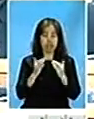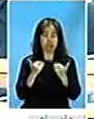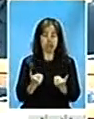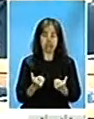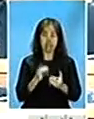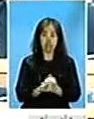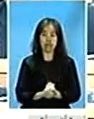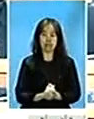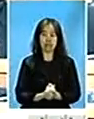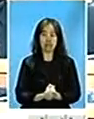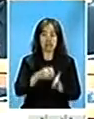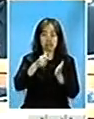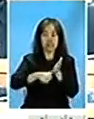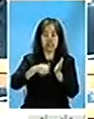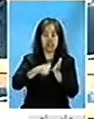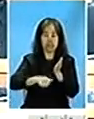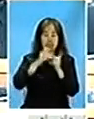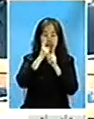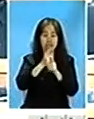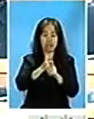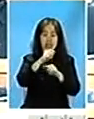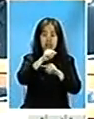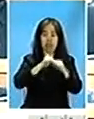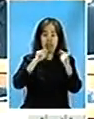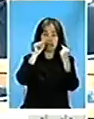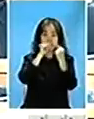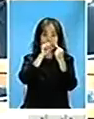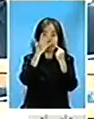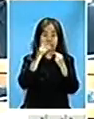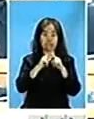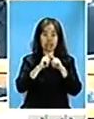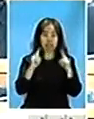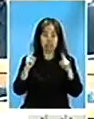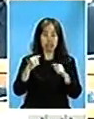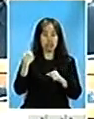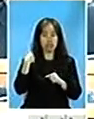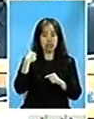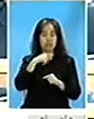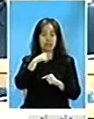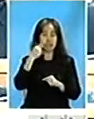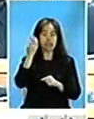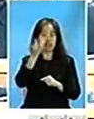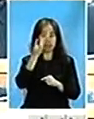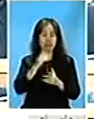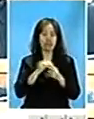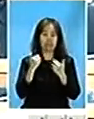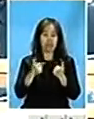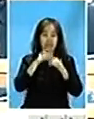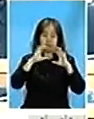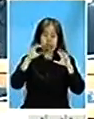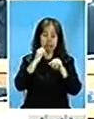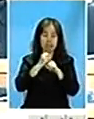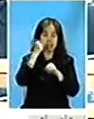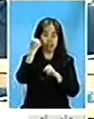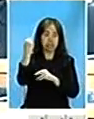ฉะนั้นภาษีถึงเก็บไม่ได้ตามเป้าเนี่ยก็ตามขาดไม่มากแต่ว่ารัฐบาลก็สามารถสร้างความเชื่อ